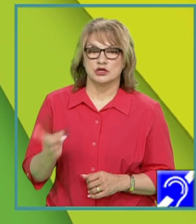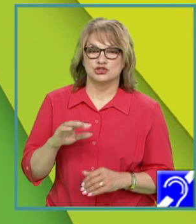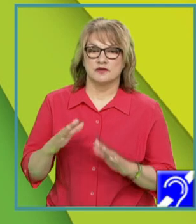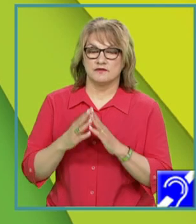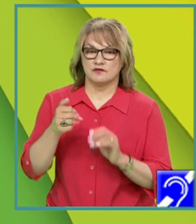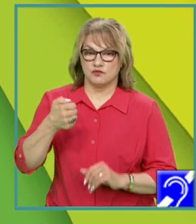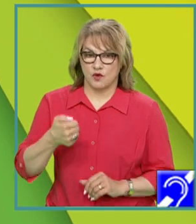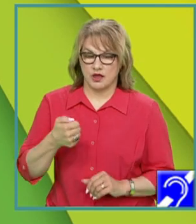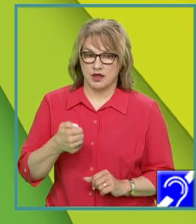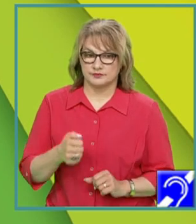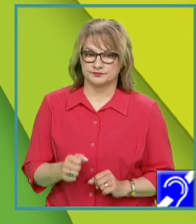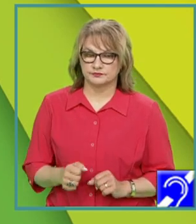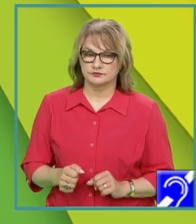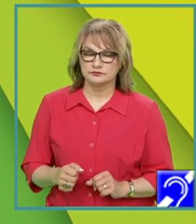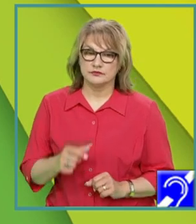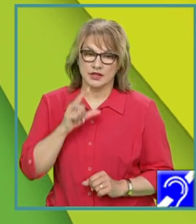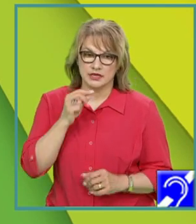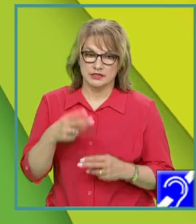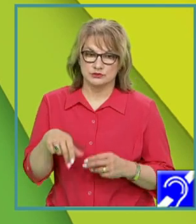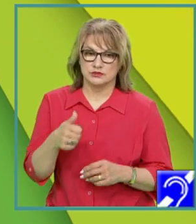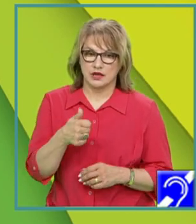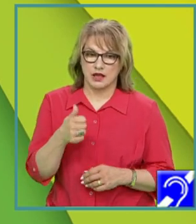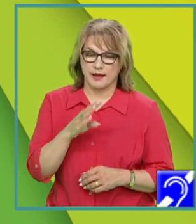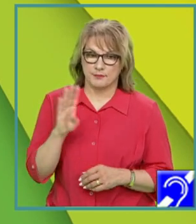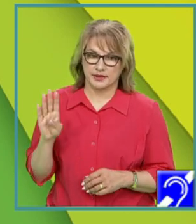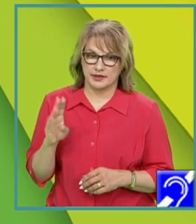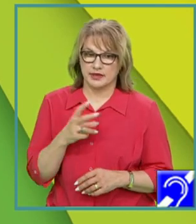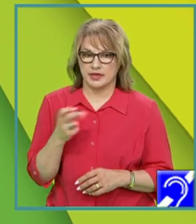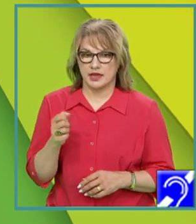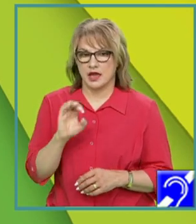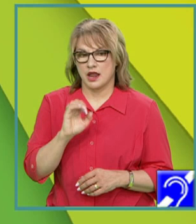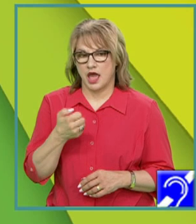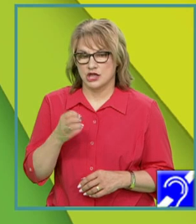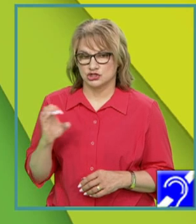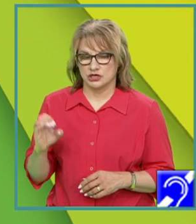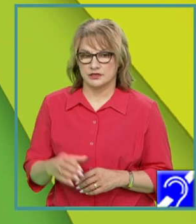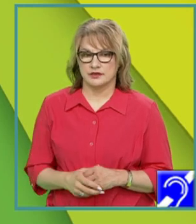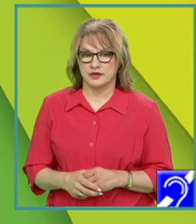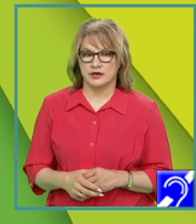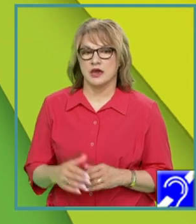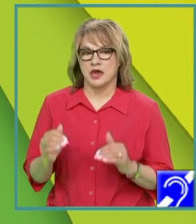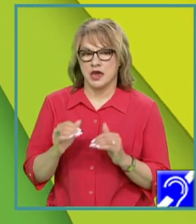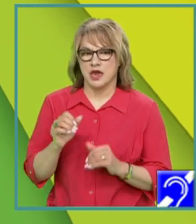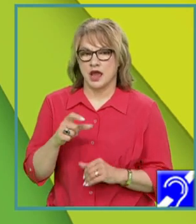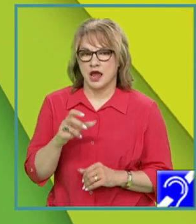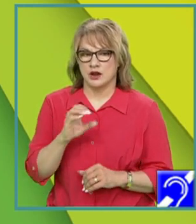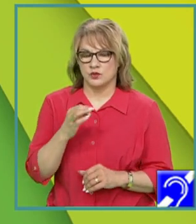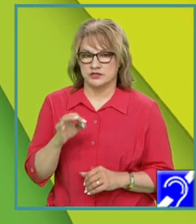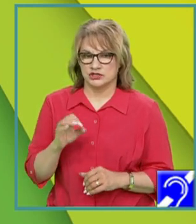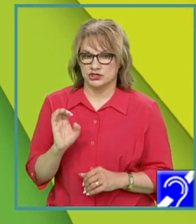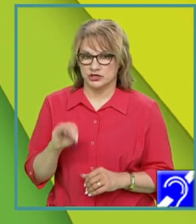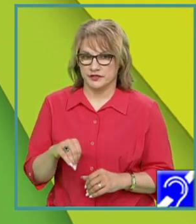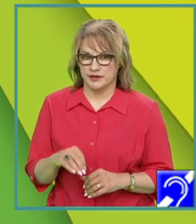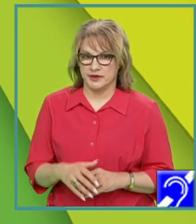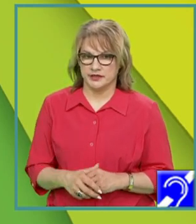Deci din ipoteză rezultă că ab egal cu ac egal cu 10 cm